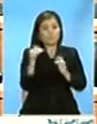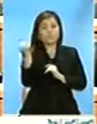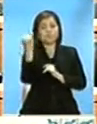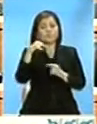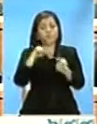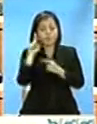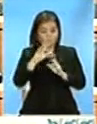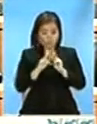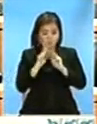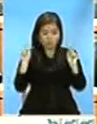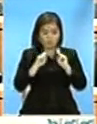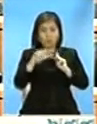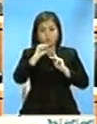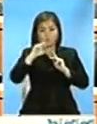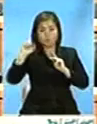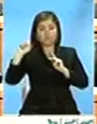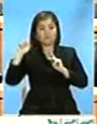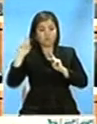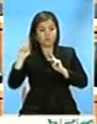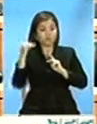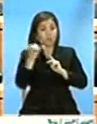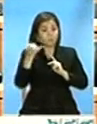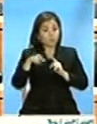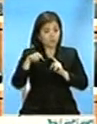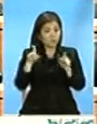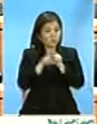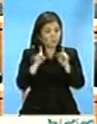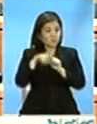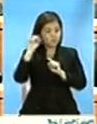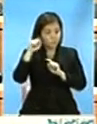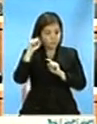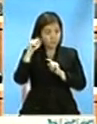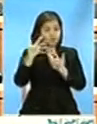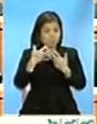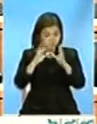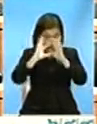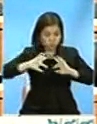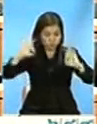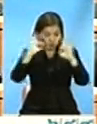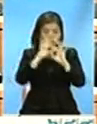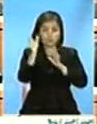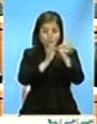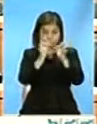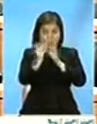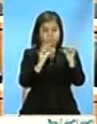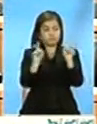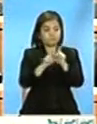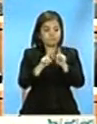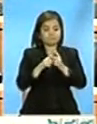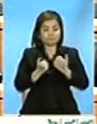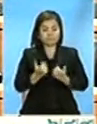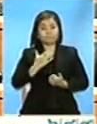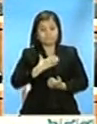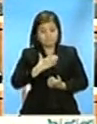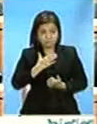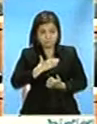ก็ต้องไม่ดีสิครับถูกไหมครับเอาละครับผมผ่านประเด็นนี้เลยครับผมว่าประเด็นที่สำคัญที่ผมอยากจะชี้ให้ท่านได้ทราบนะฮะก็คือสิ่งที่